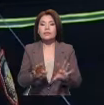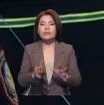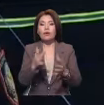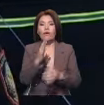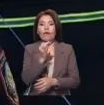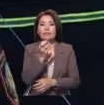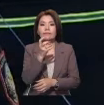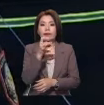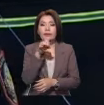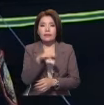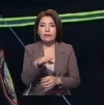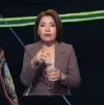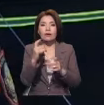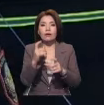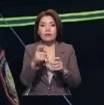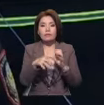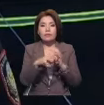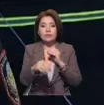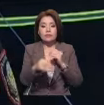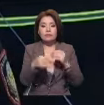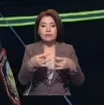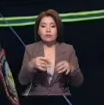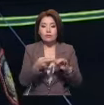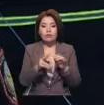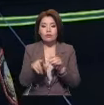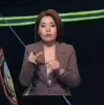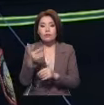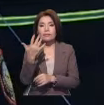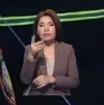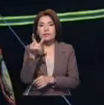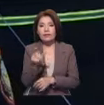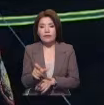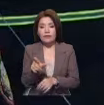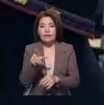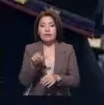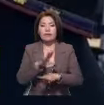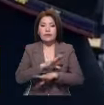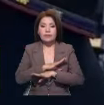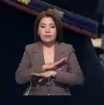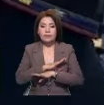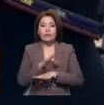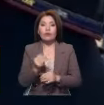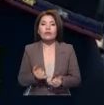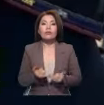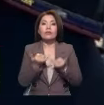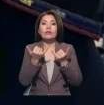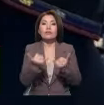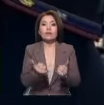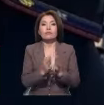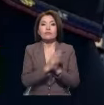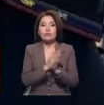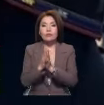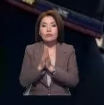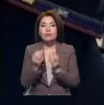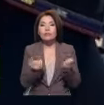Volkswagen Caravelle автокөлігінің жүргізушісі және оның 5 жолаушысы қаза болды. Құрметті көлік жүргізушілер,